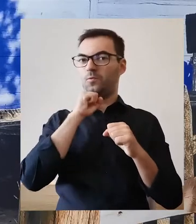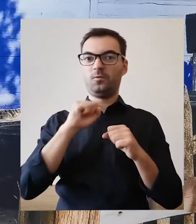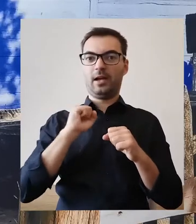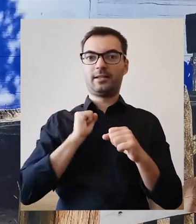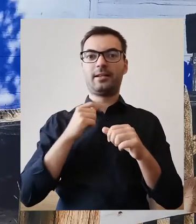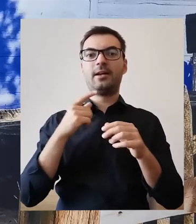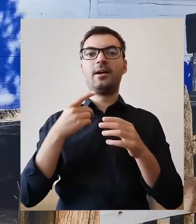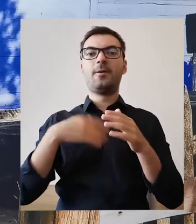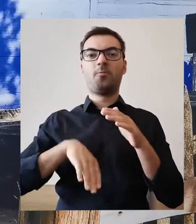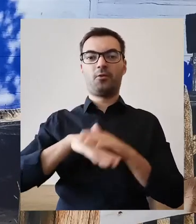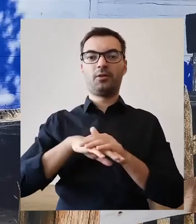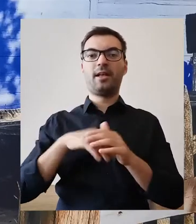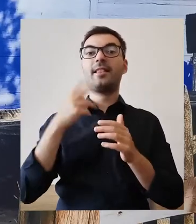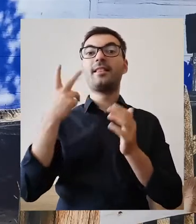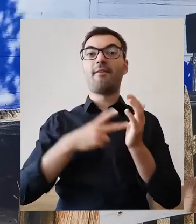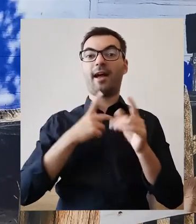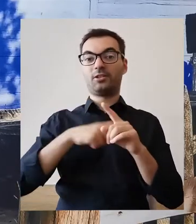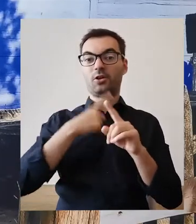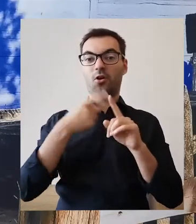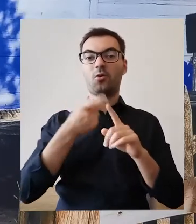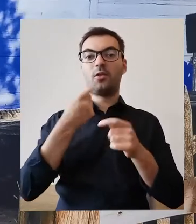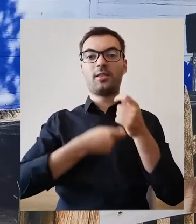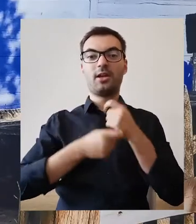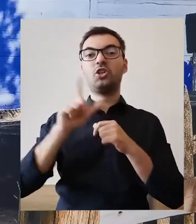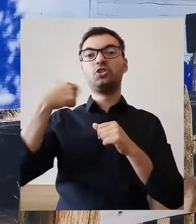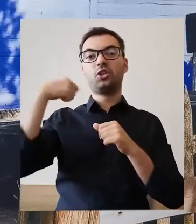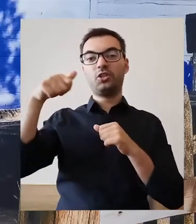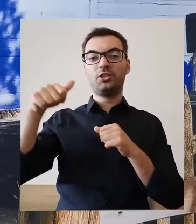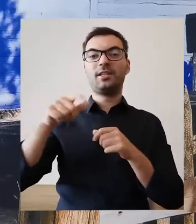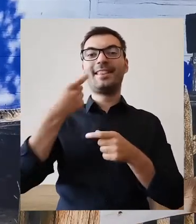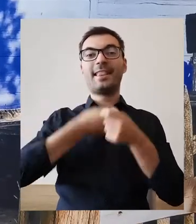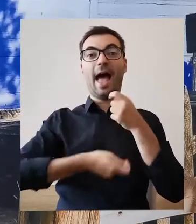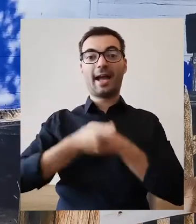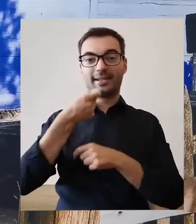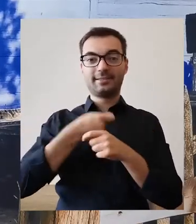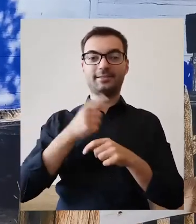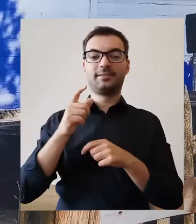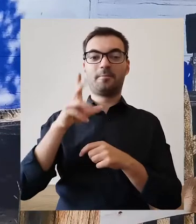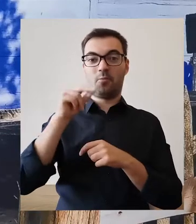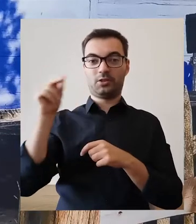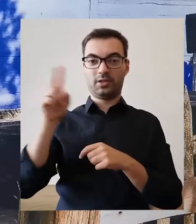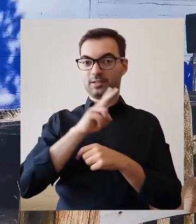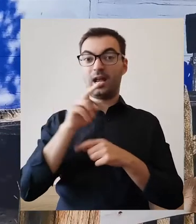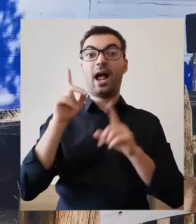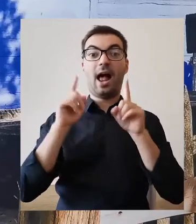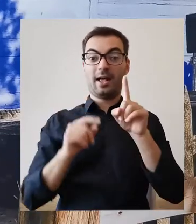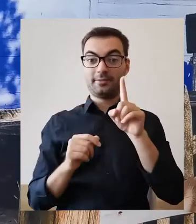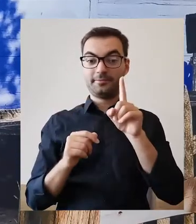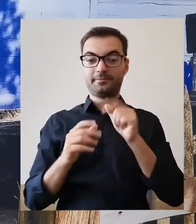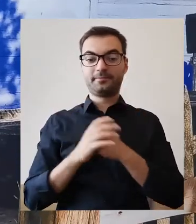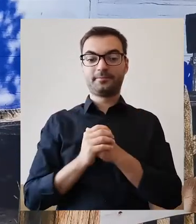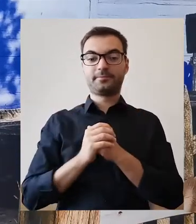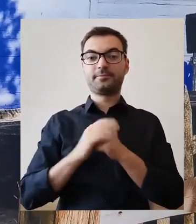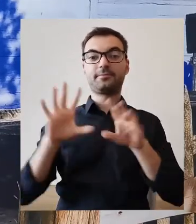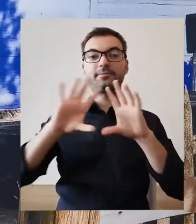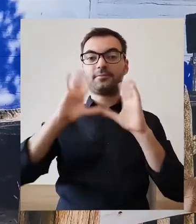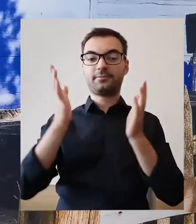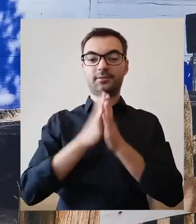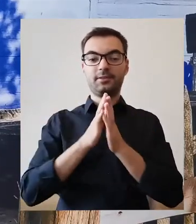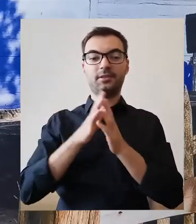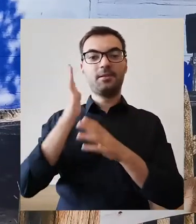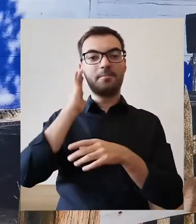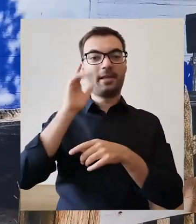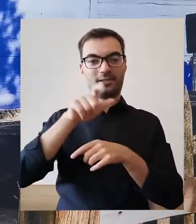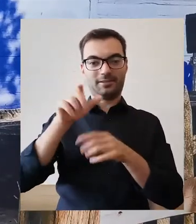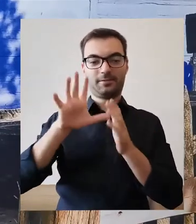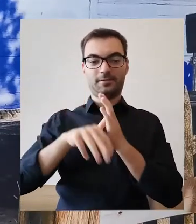jarmarki w roku co tydzień tak w poniedziałek ale co najciekawsze wszyscy mieszczanie